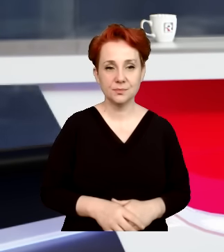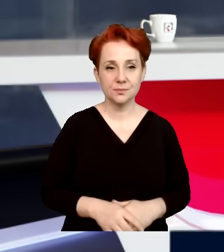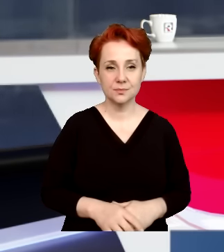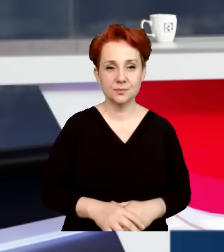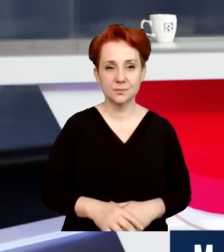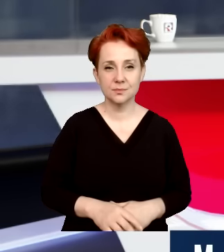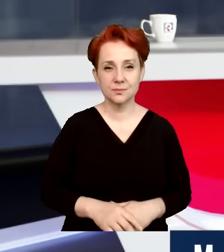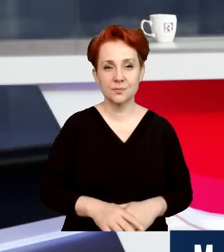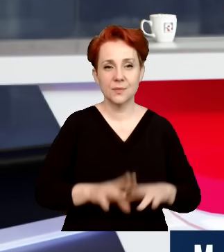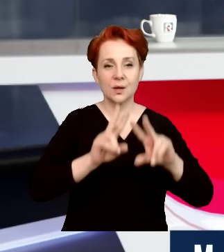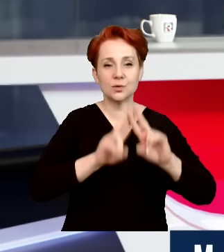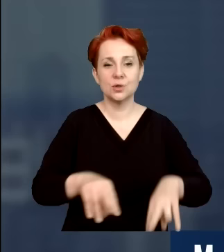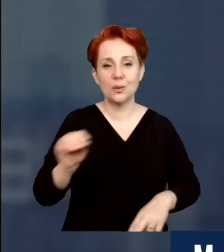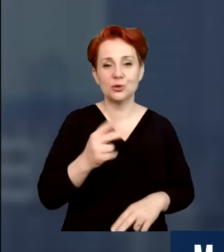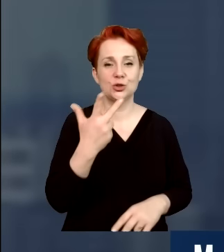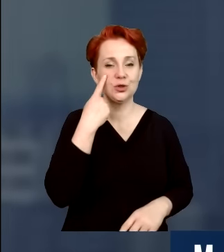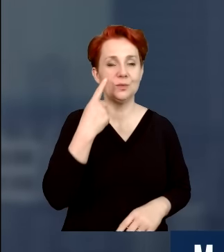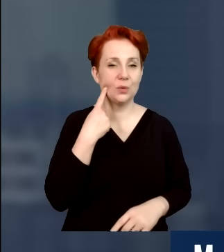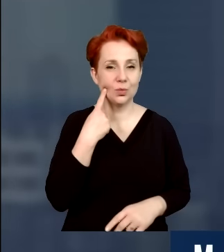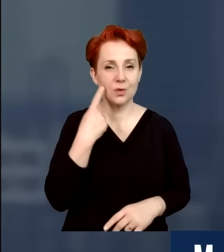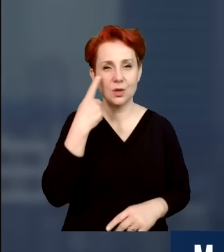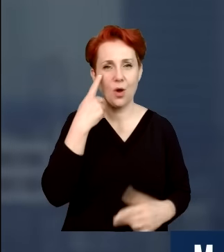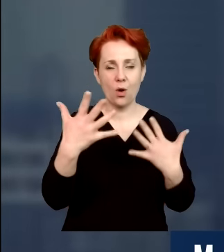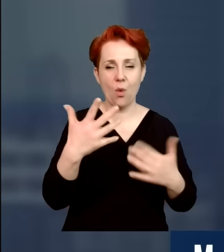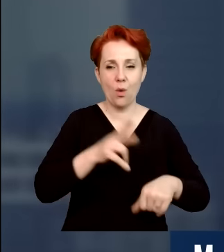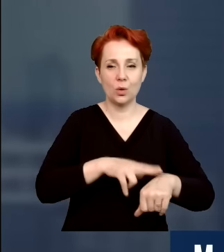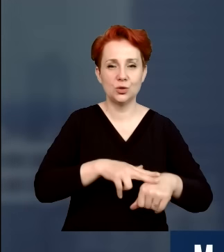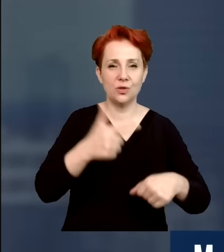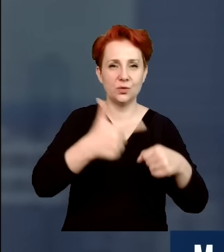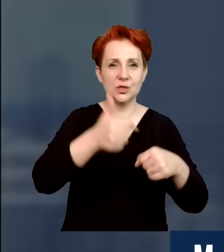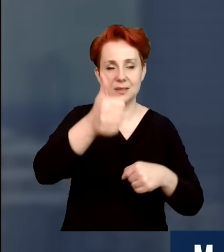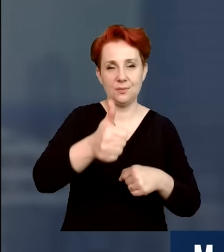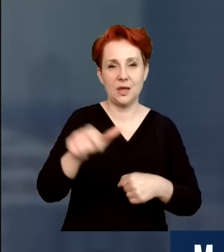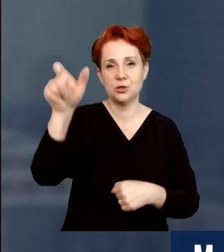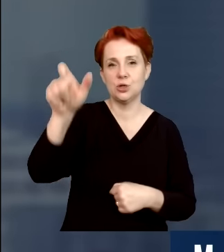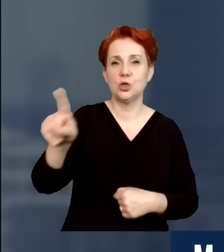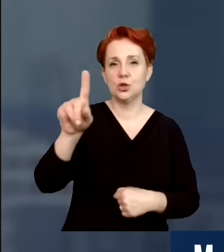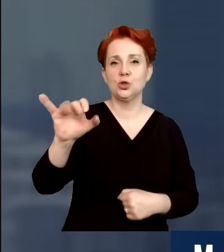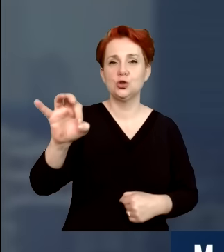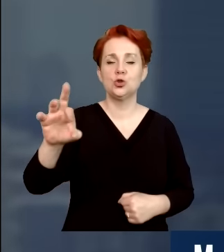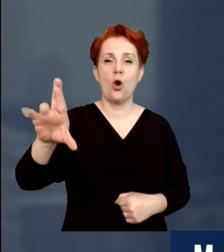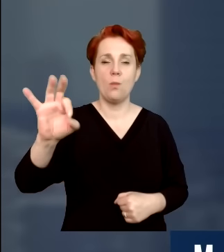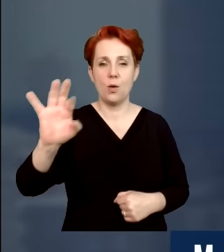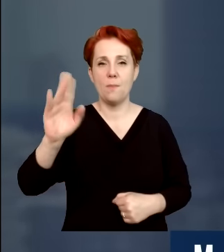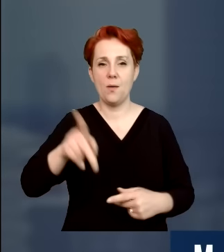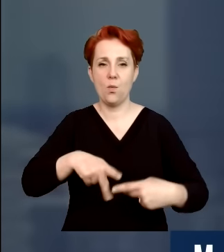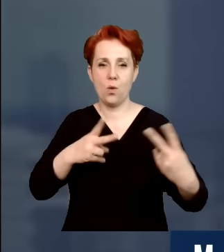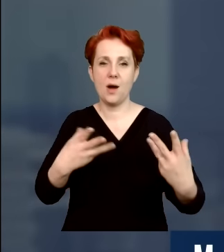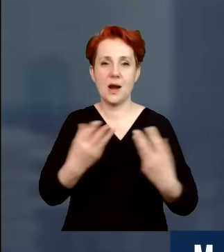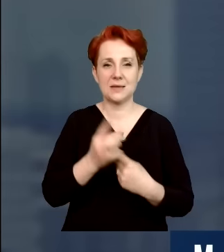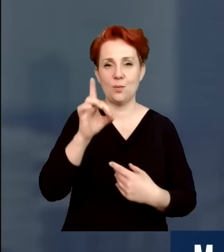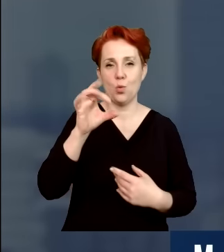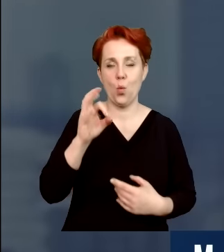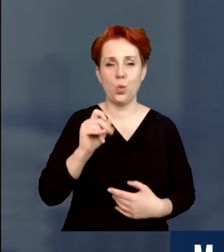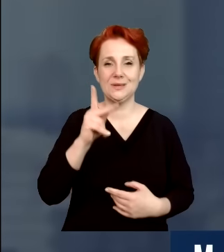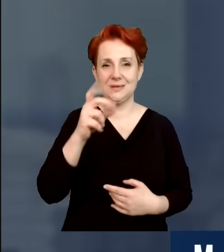Zostały nam jeszcze 3 minuty, ponieważ około godziny 21 Zbigniew Ziobro będzie łączył się z Katarzyną Gujską, z naszym